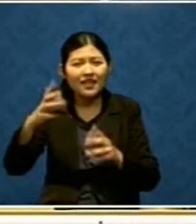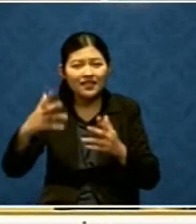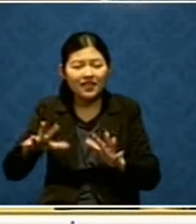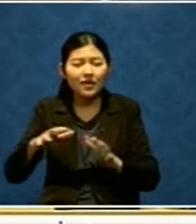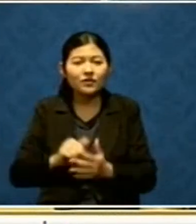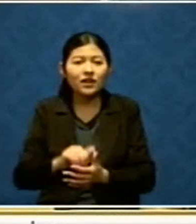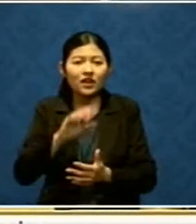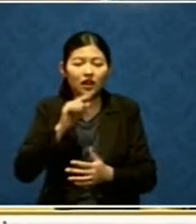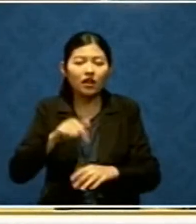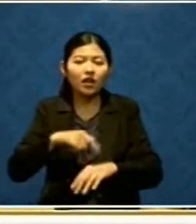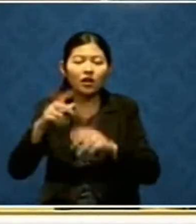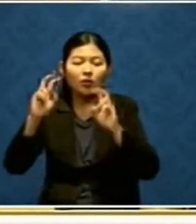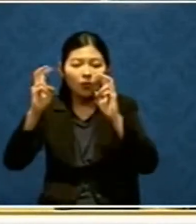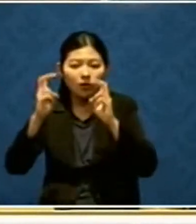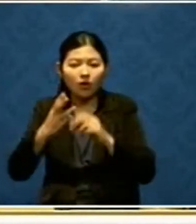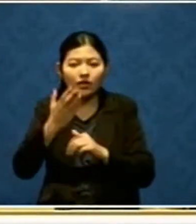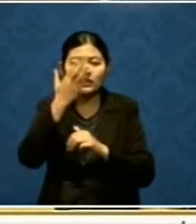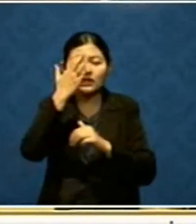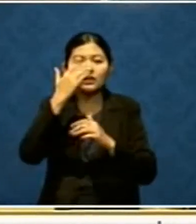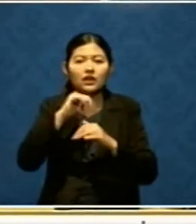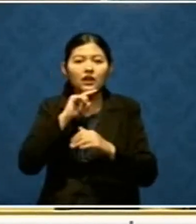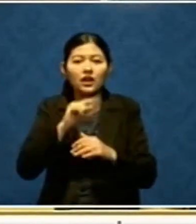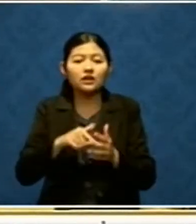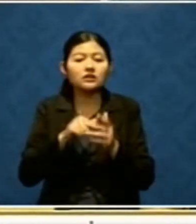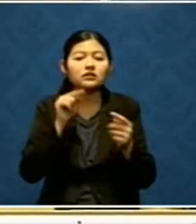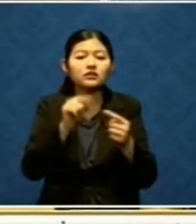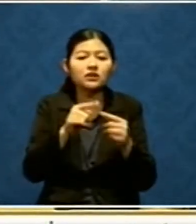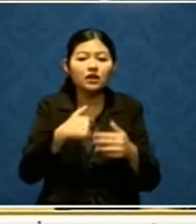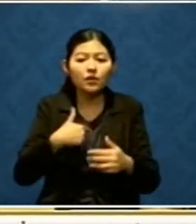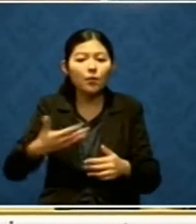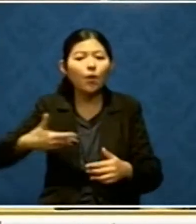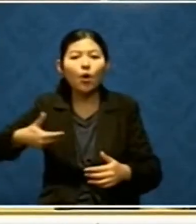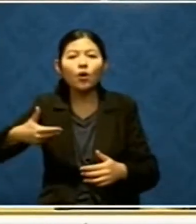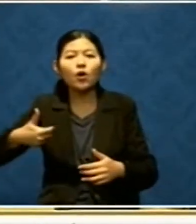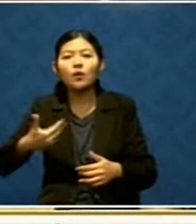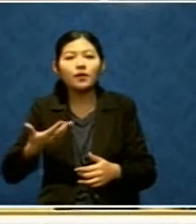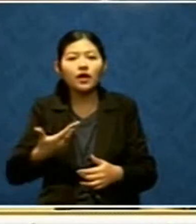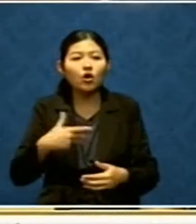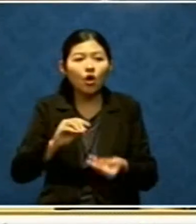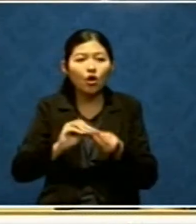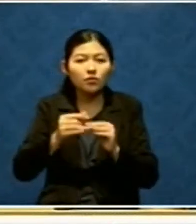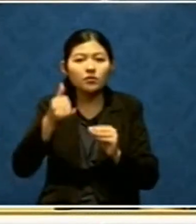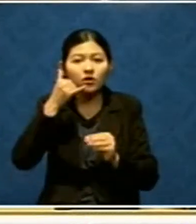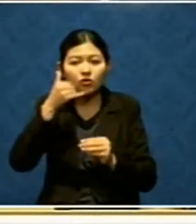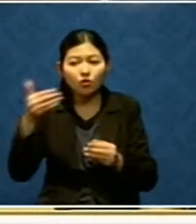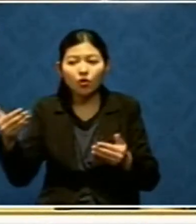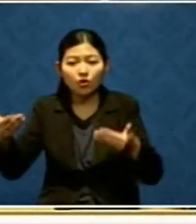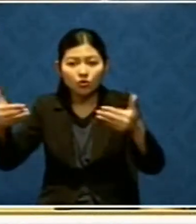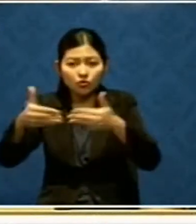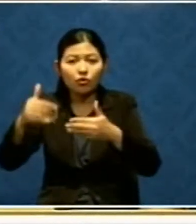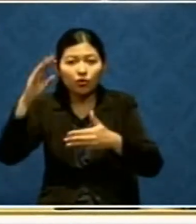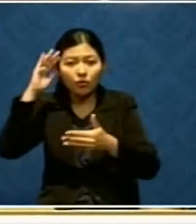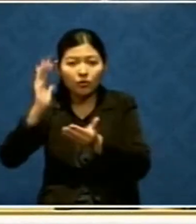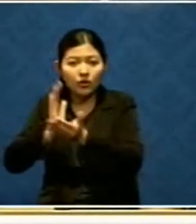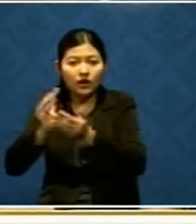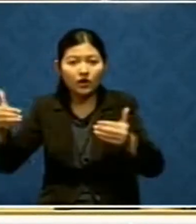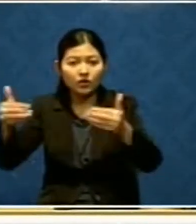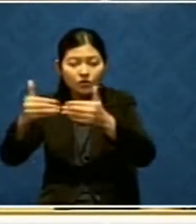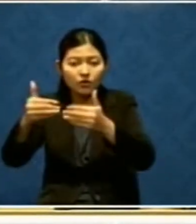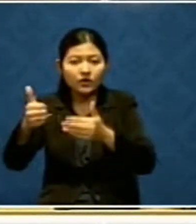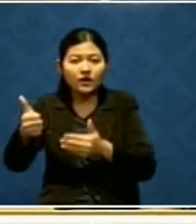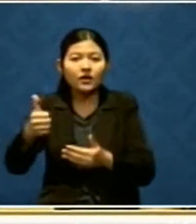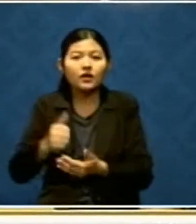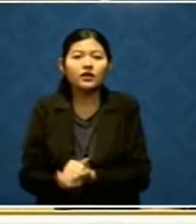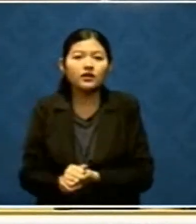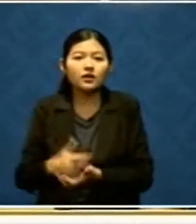งท่านเนี่ยท่านก็อย่ามาทวงผ่านผมสิครับท่านมีเบอร์กันไหมครับเอาเดี๋ยวผมเอาเบอร์ผบ.ตร.ให้ก็ได้นะครับท่านโทรศัพท์ได้เลย